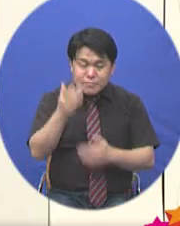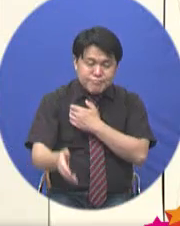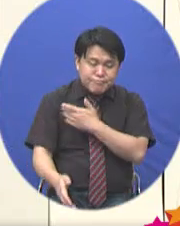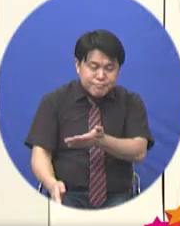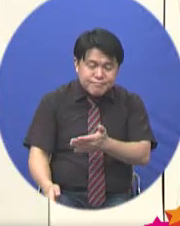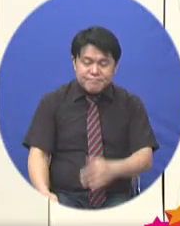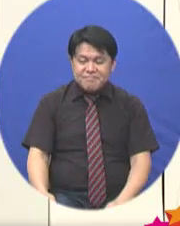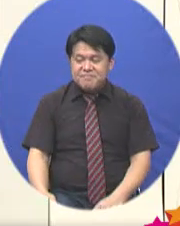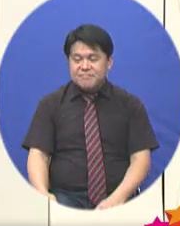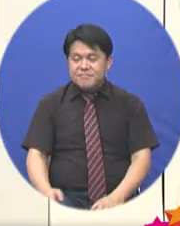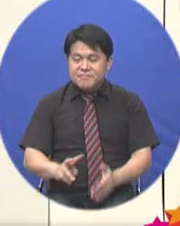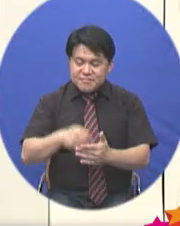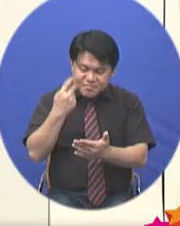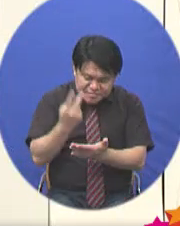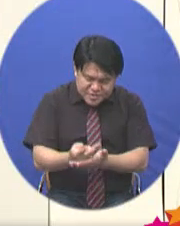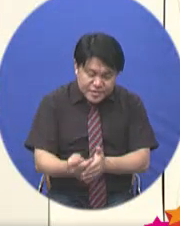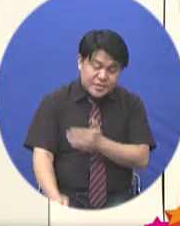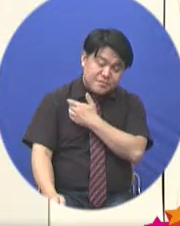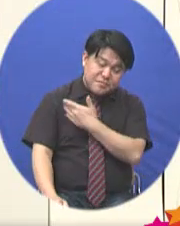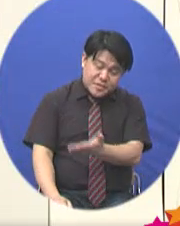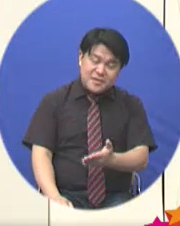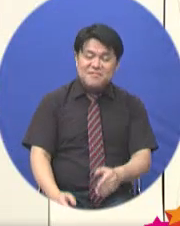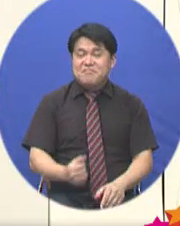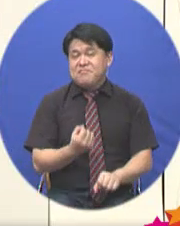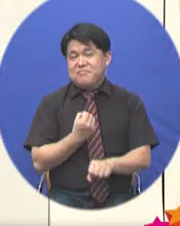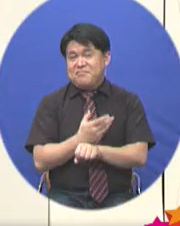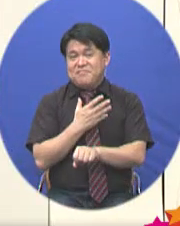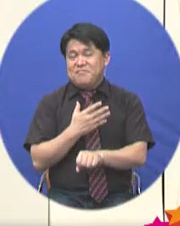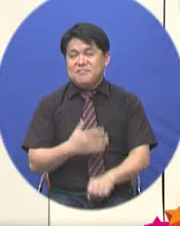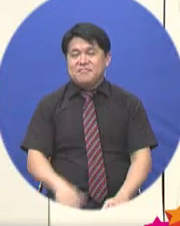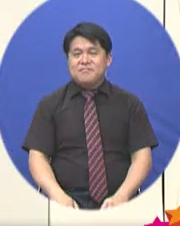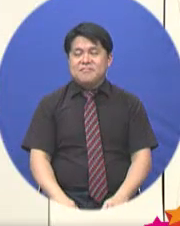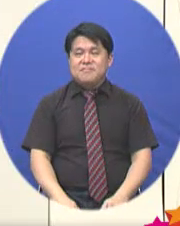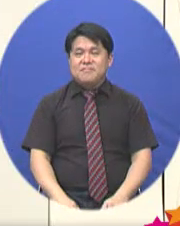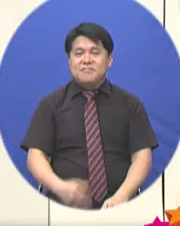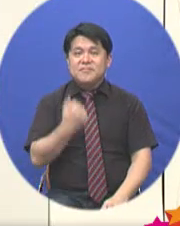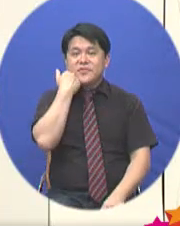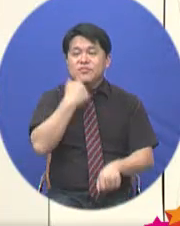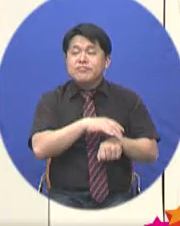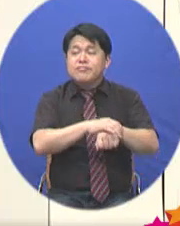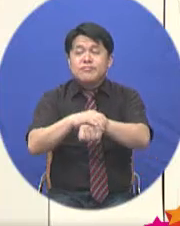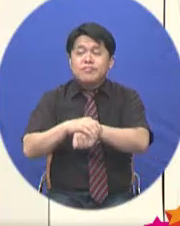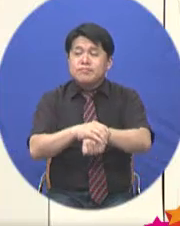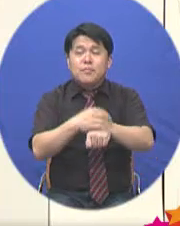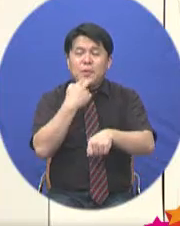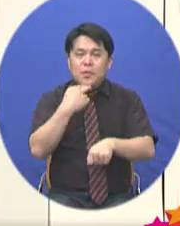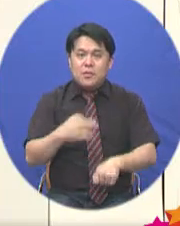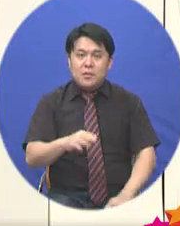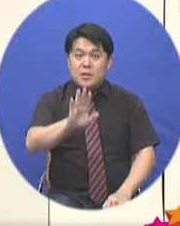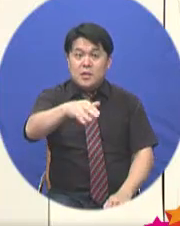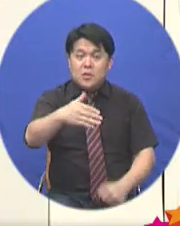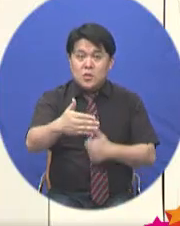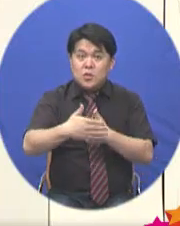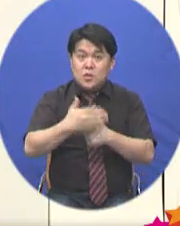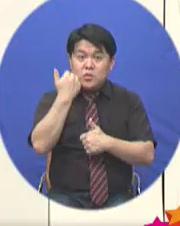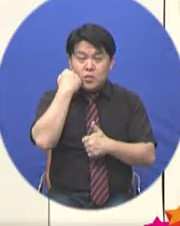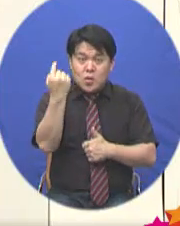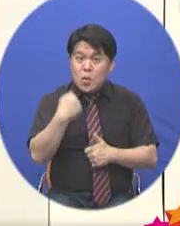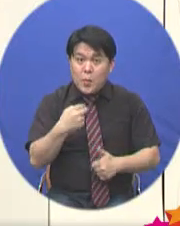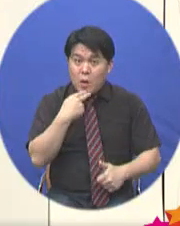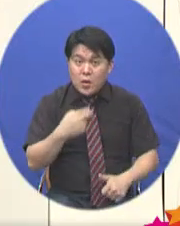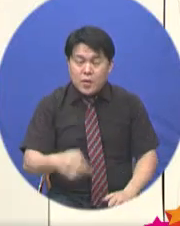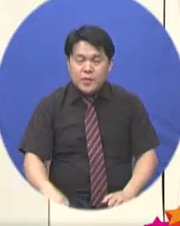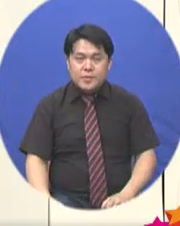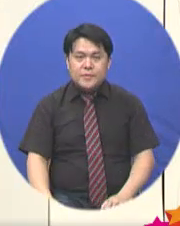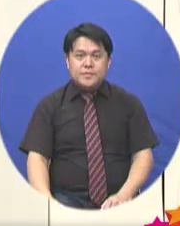부딪히면 그냥 넘어지면 넘어지고. 넘어지고? 누가 들고 다니나요? 아유, 돌보는 돌보미가 없습니까?